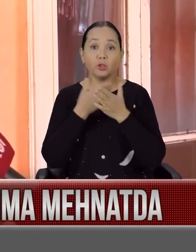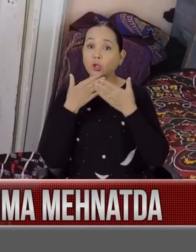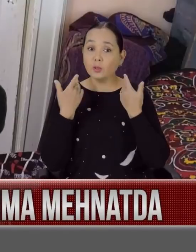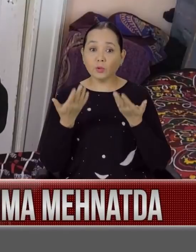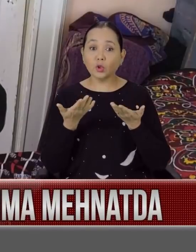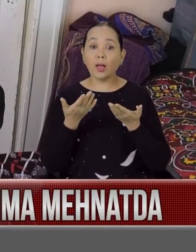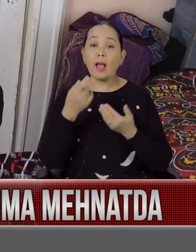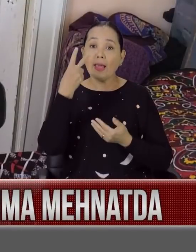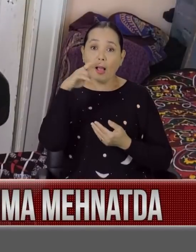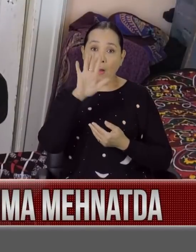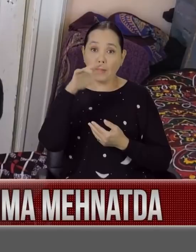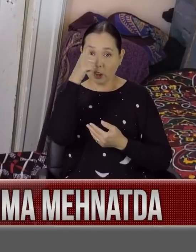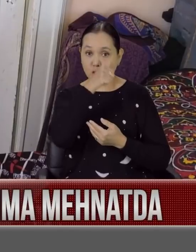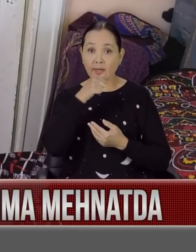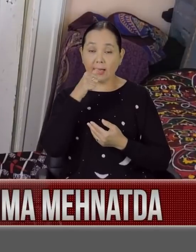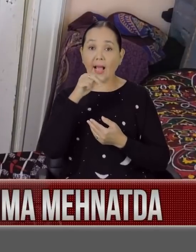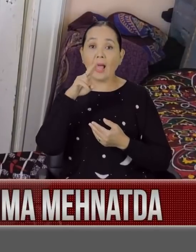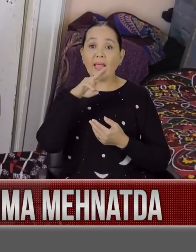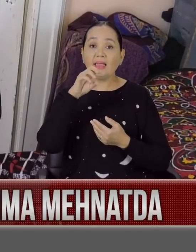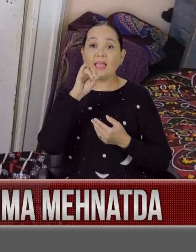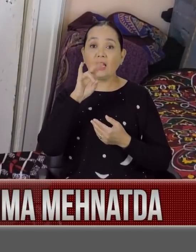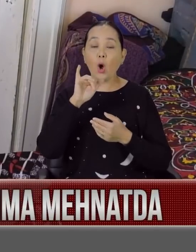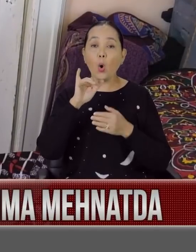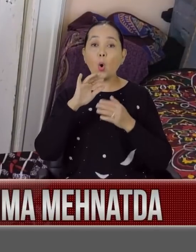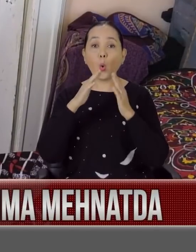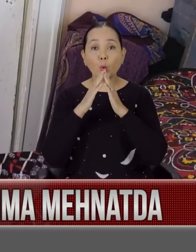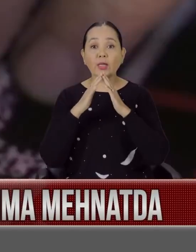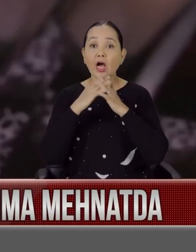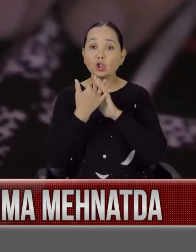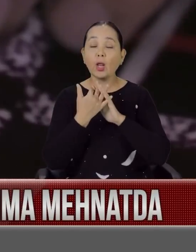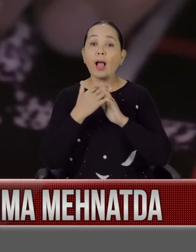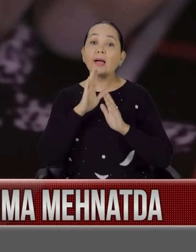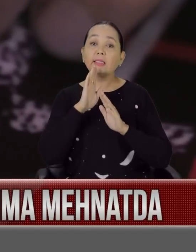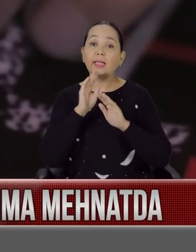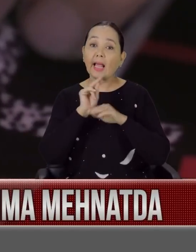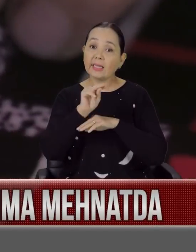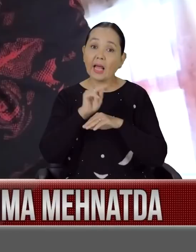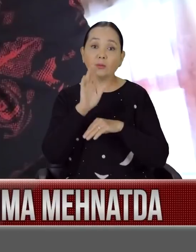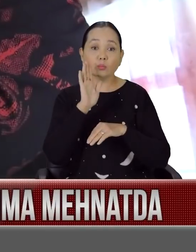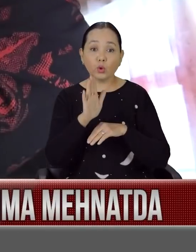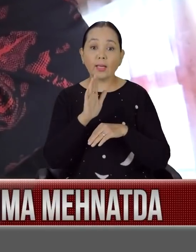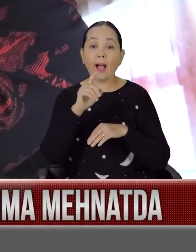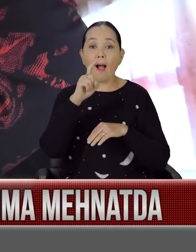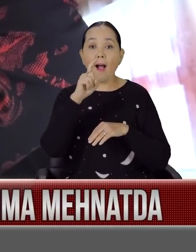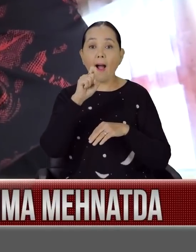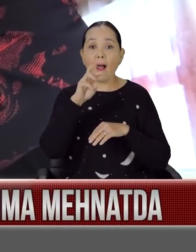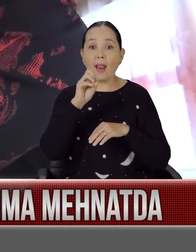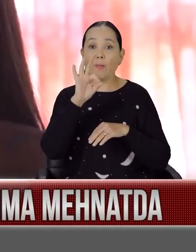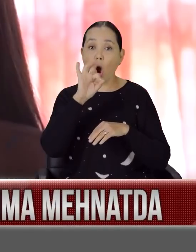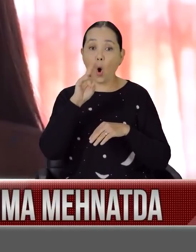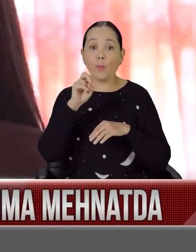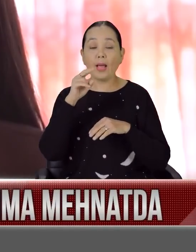yo'q. 25 yildan buyon Denov tumanida uyda qishloqlardagi qizlarga tikuvchilikdan dars berib kelayotgan Halima opa